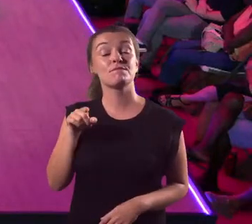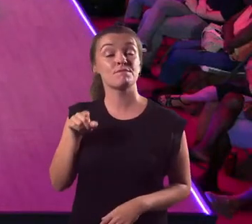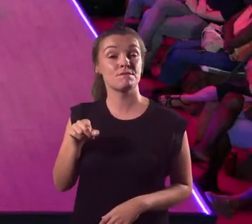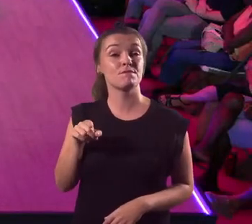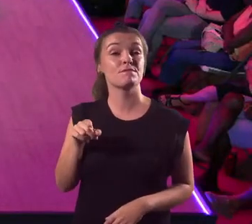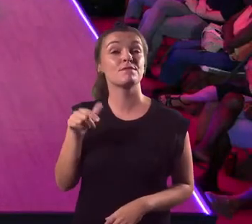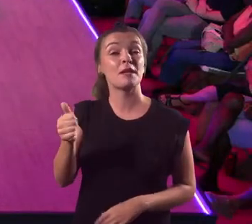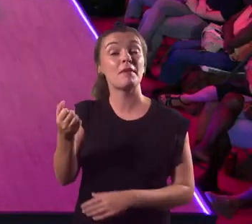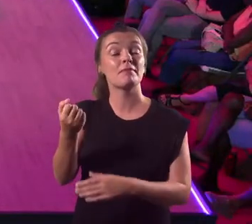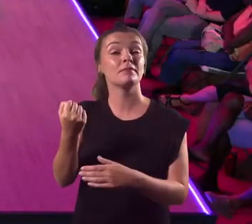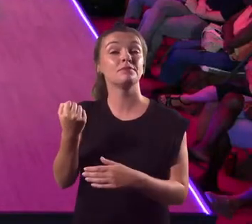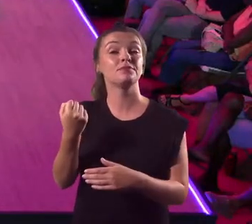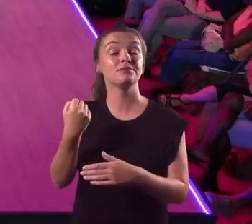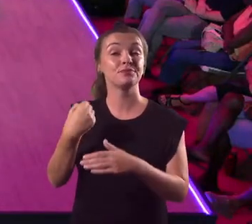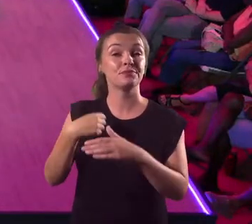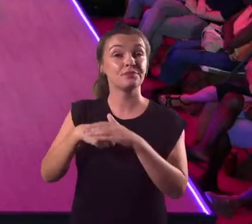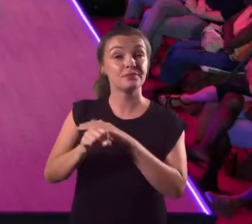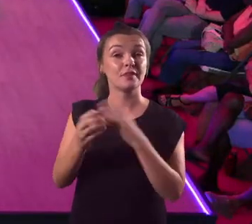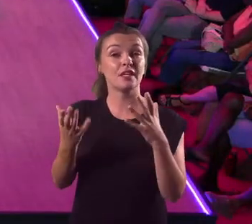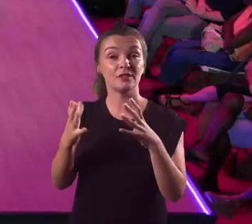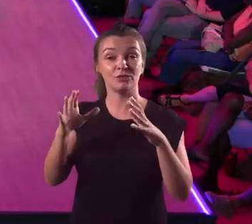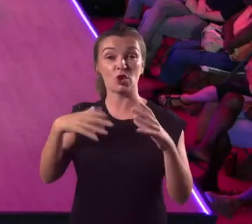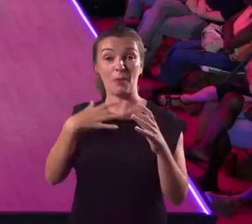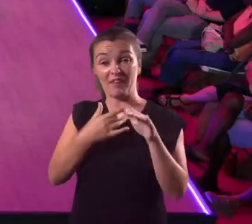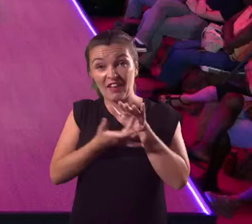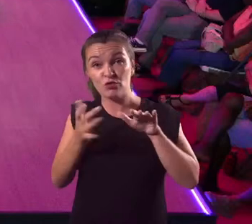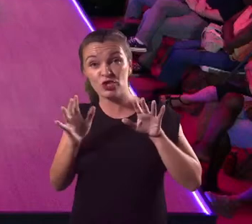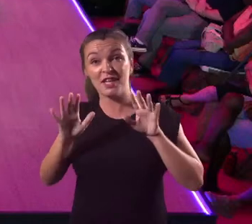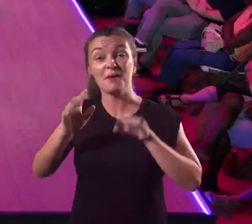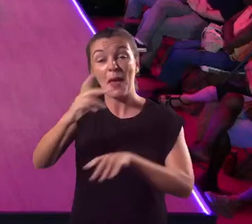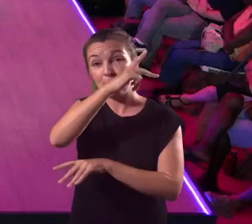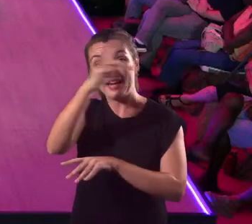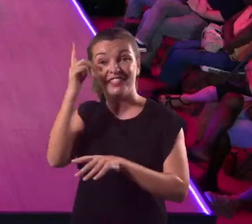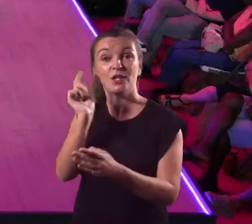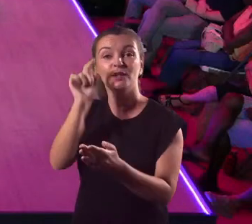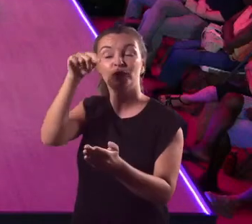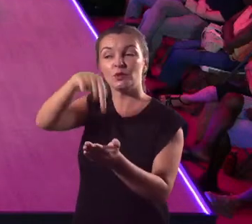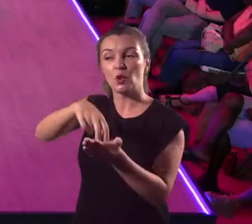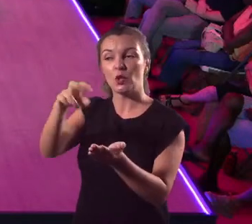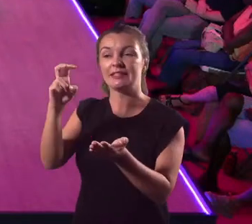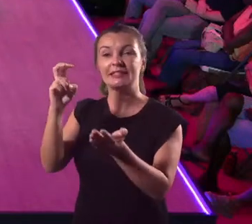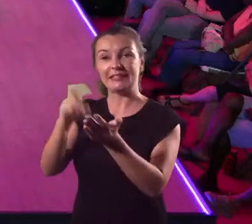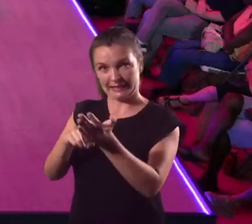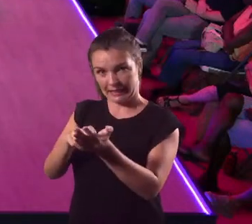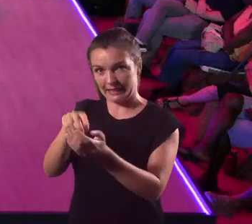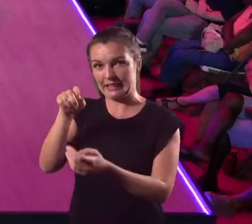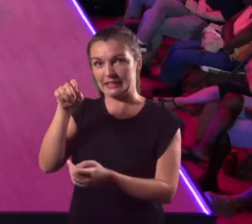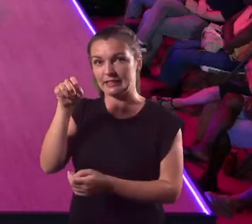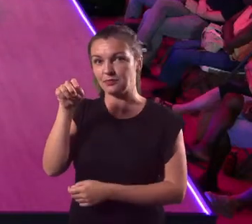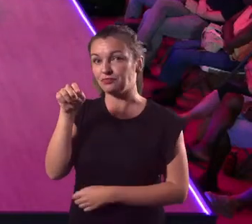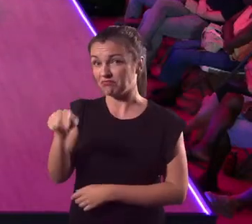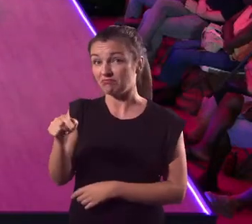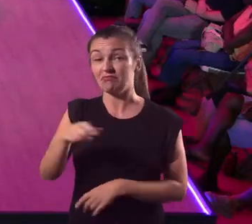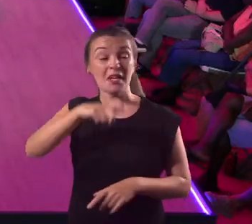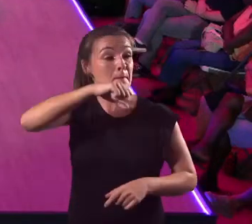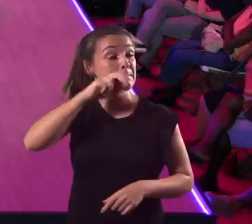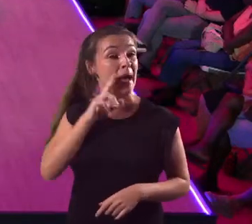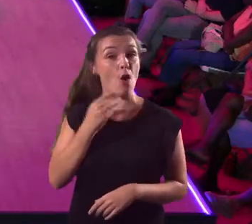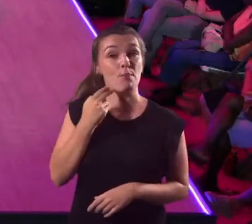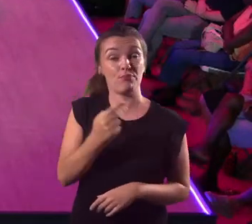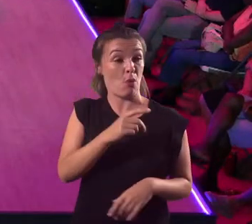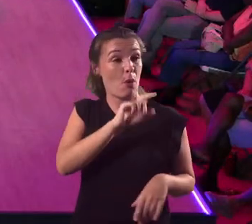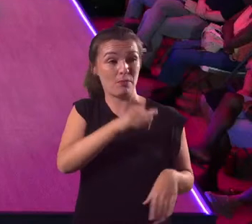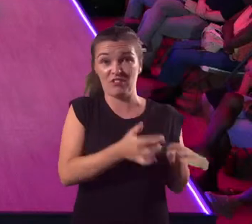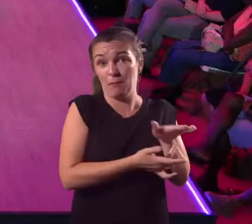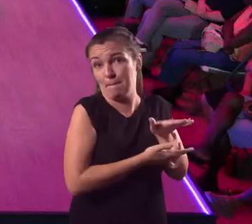Rima Hassan est née dans un camp de réfugiés palestiniens en Syrie. Ses grands-parents avaient dû fuir la Palestine suite à la